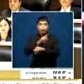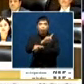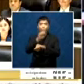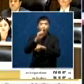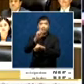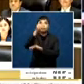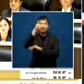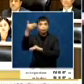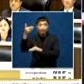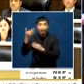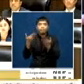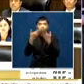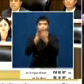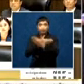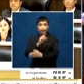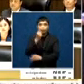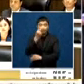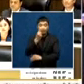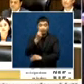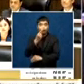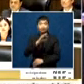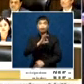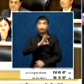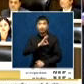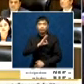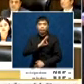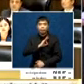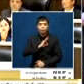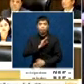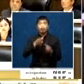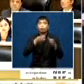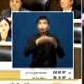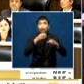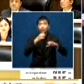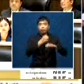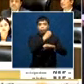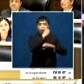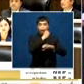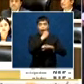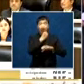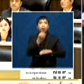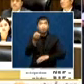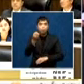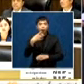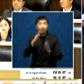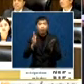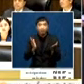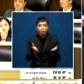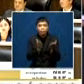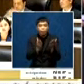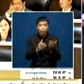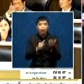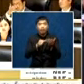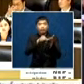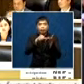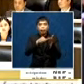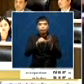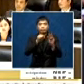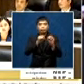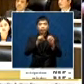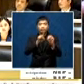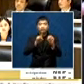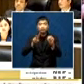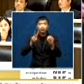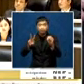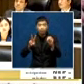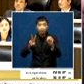เนี่ยก็คือระหว่างกันก็คือในกลุ่มบรรดาคนที่เป็นอะไรนักเขียนนักอะไรมาในอดีตก็คงไม่ไปกันแล้ว ครับ ก็คง